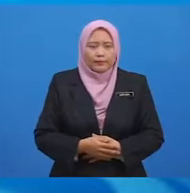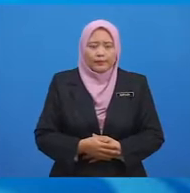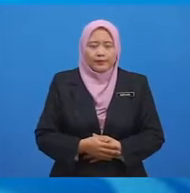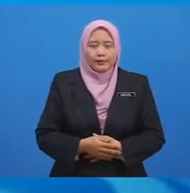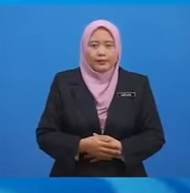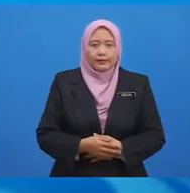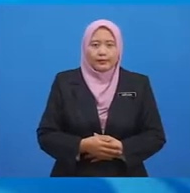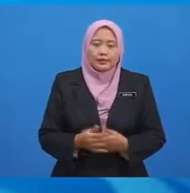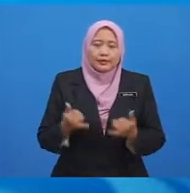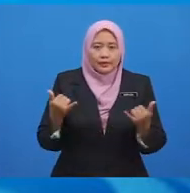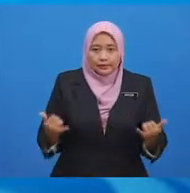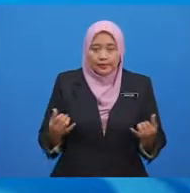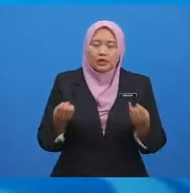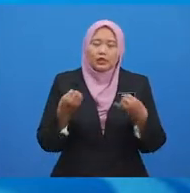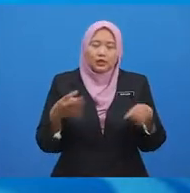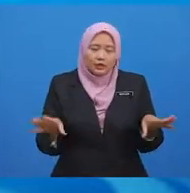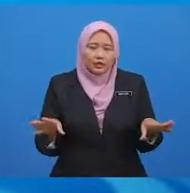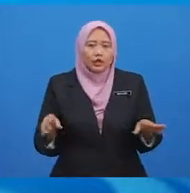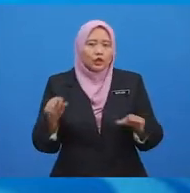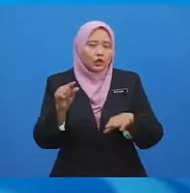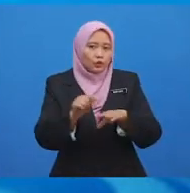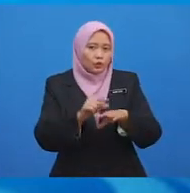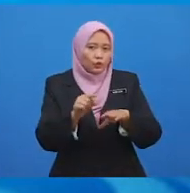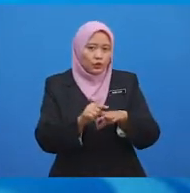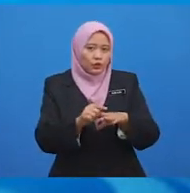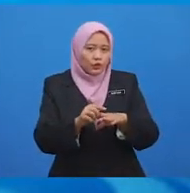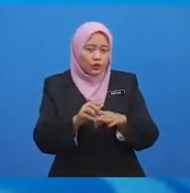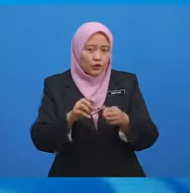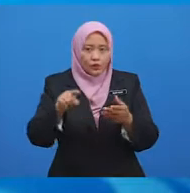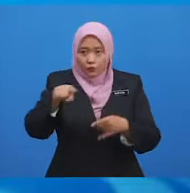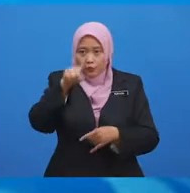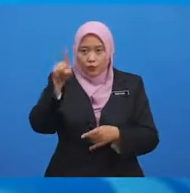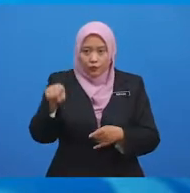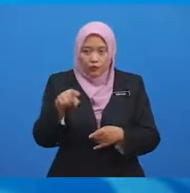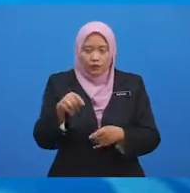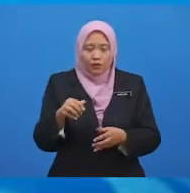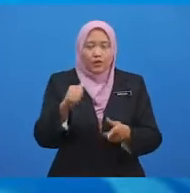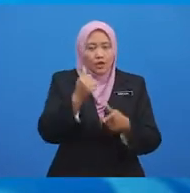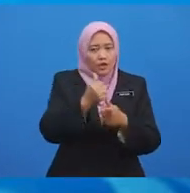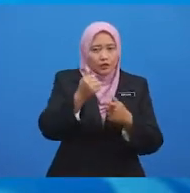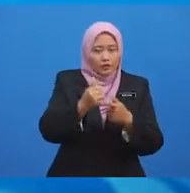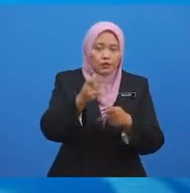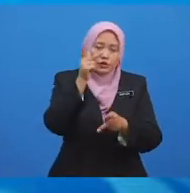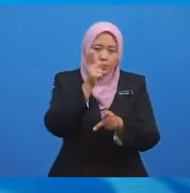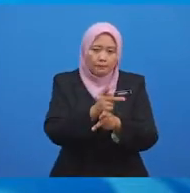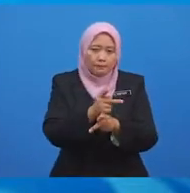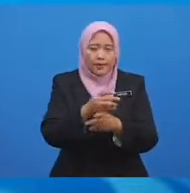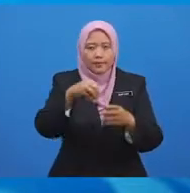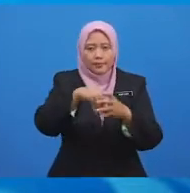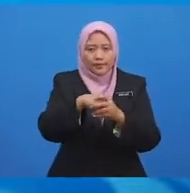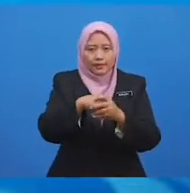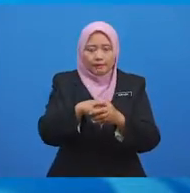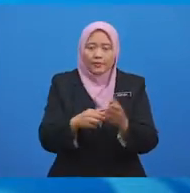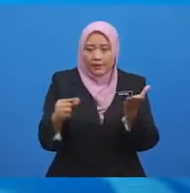dah banyak menggunakan cakera padat atau simpan dalam